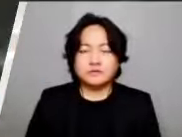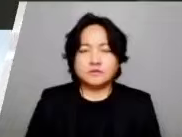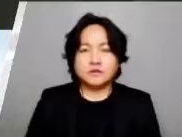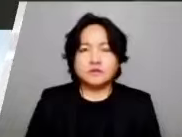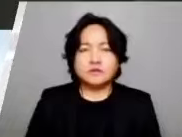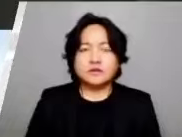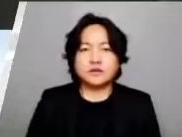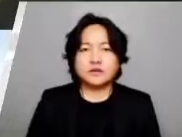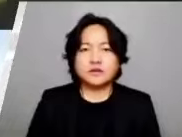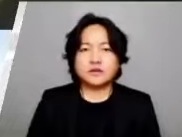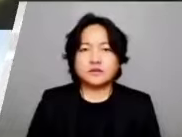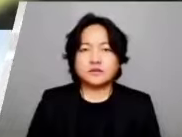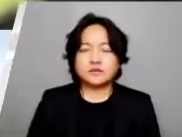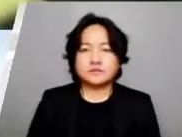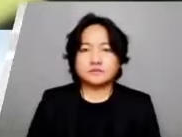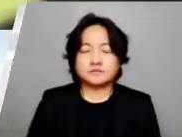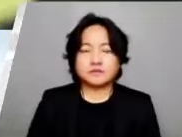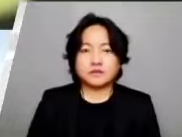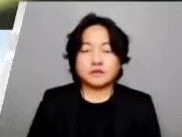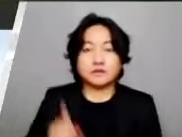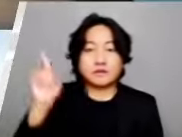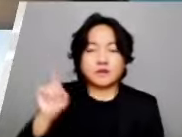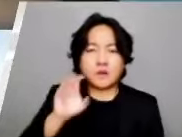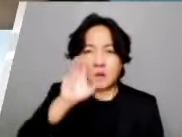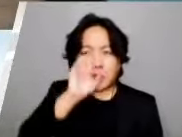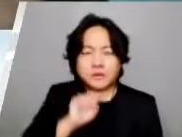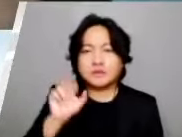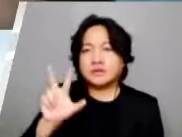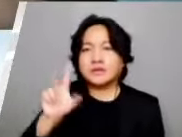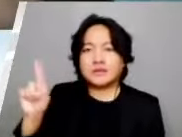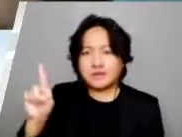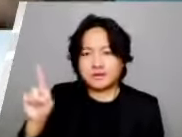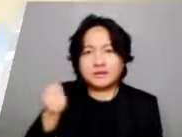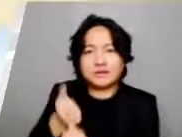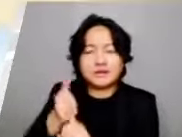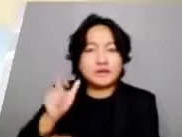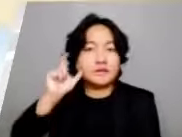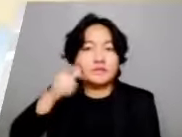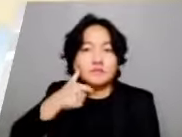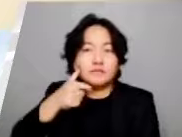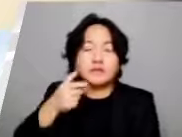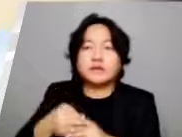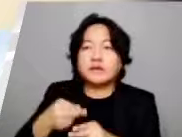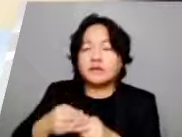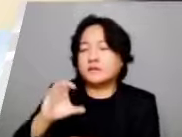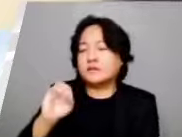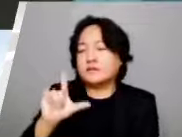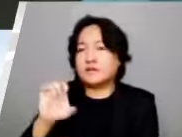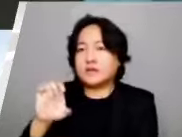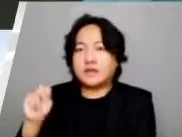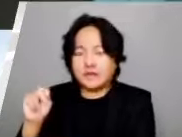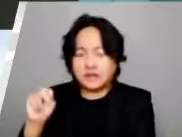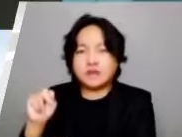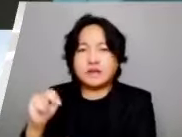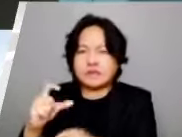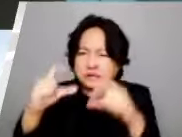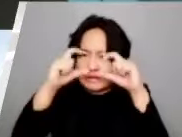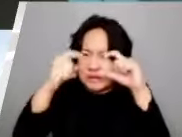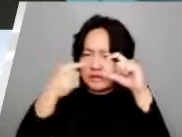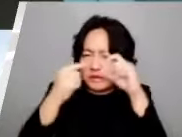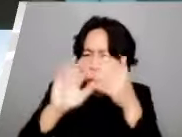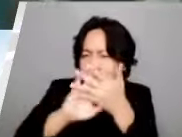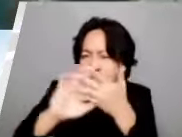Nearsighted at may astigmatism ang 31-year-old call center agent na si Colleen Garcia. Gumastos siya ng 4,000 pesos para sa